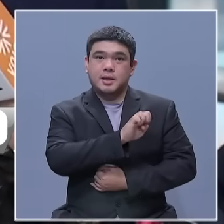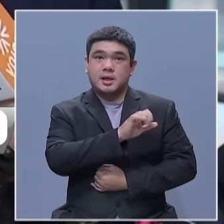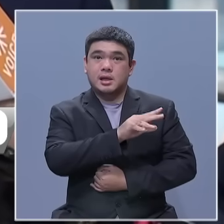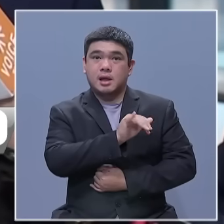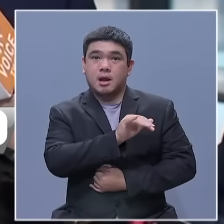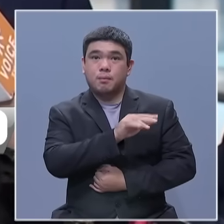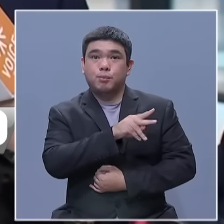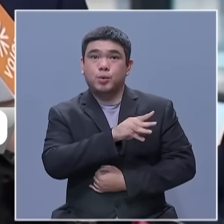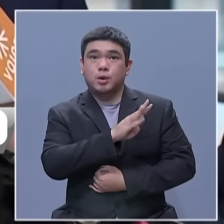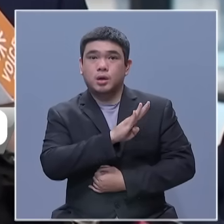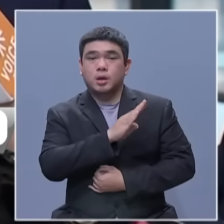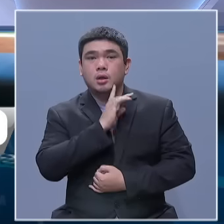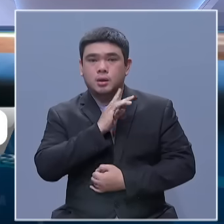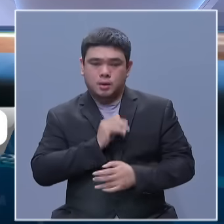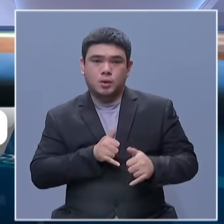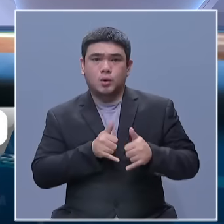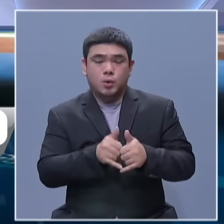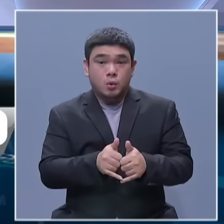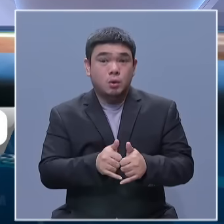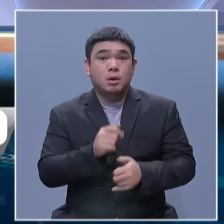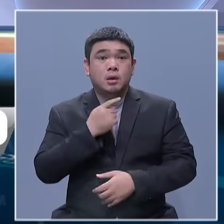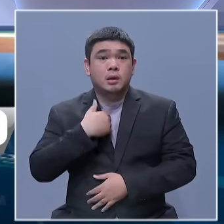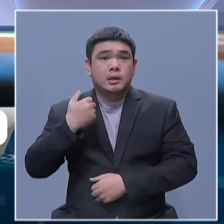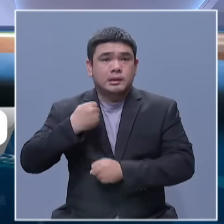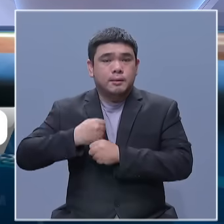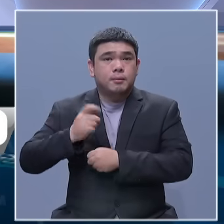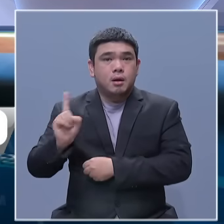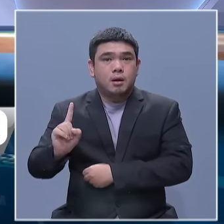ะ ที่ติดตามก้าวไกลมาตลอดอ